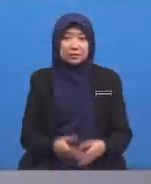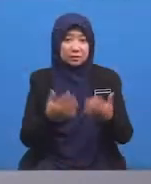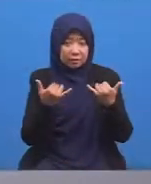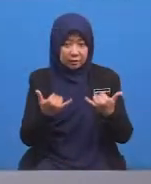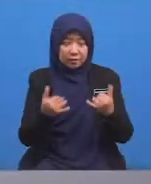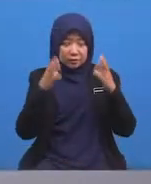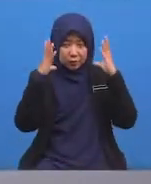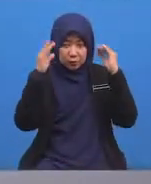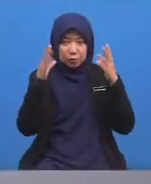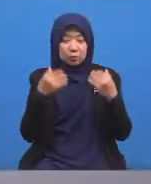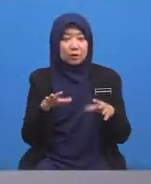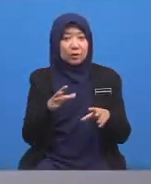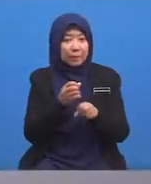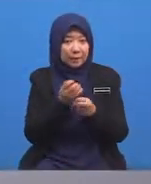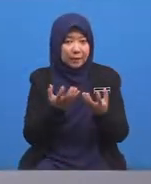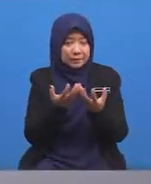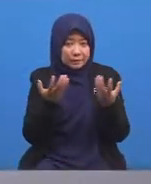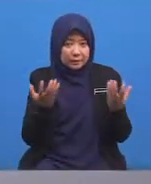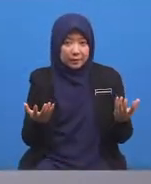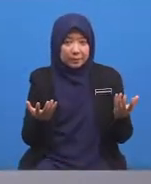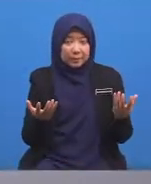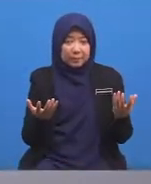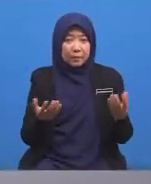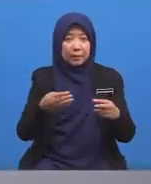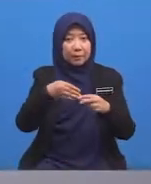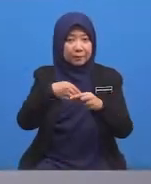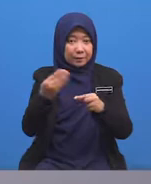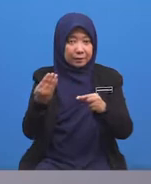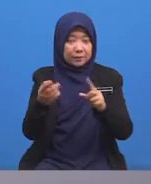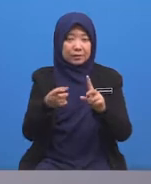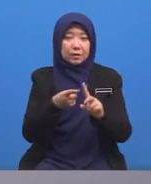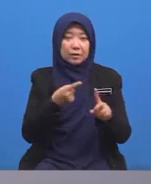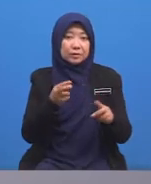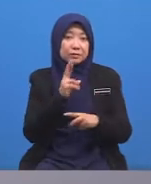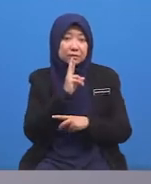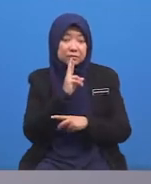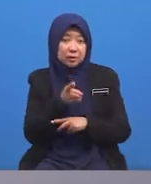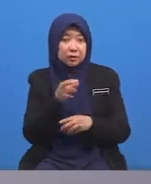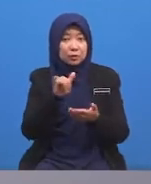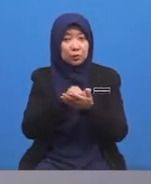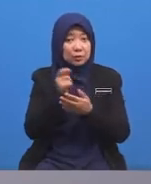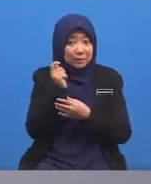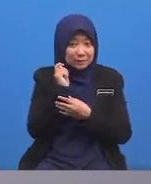Sekarang, cikgu dapat mengasingkan beras daripada cecair itu tadi.